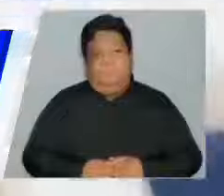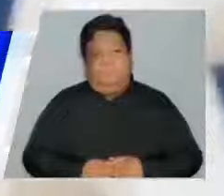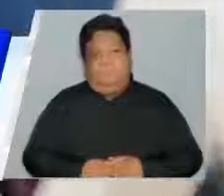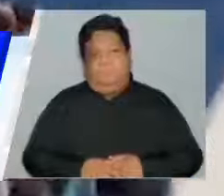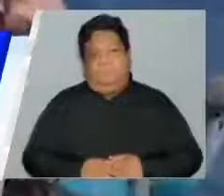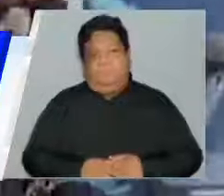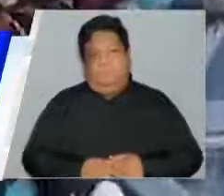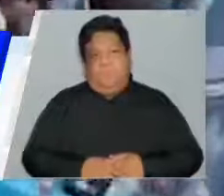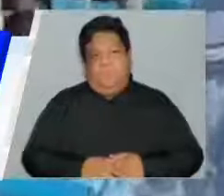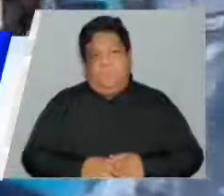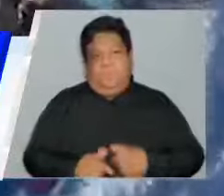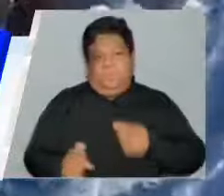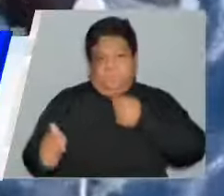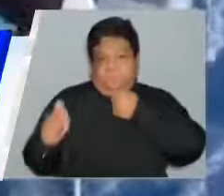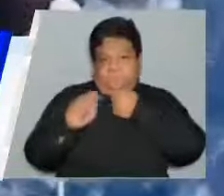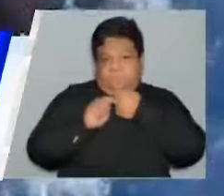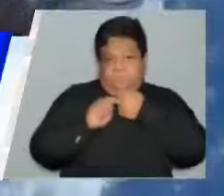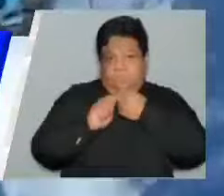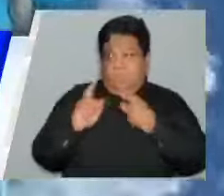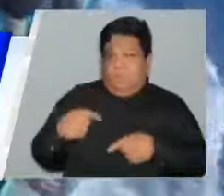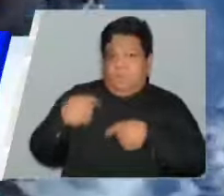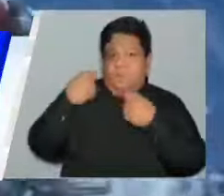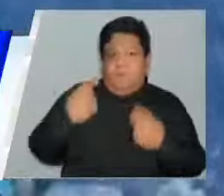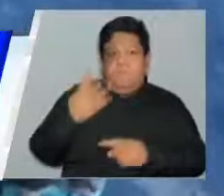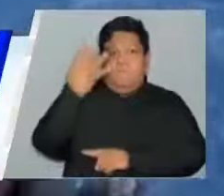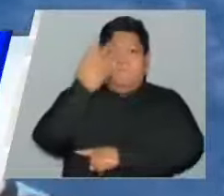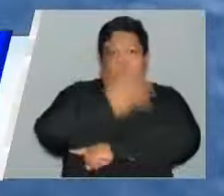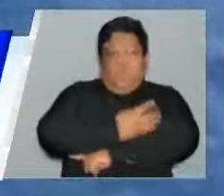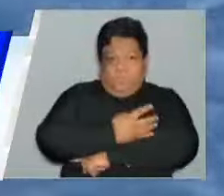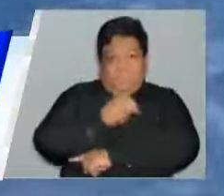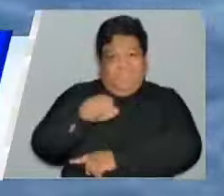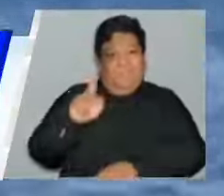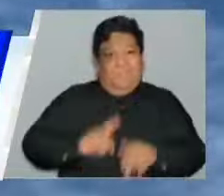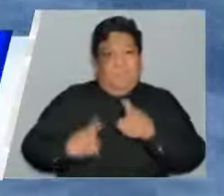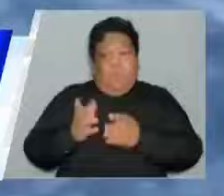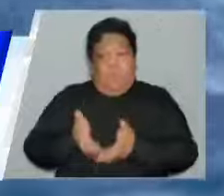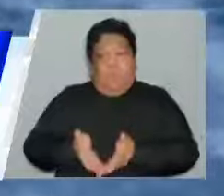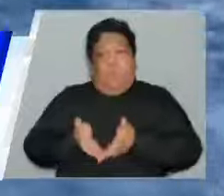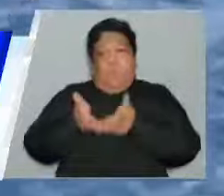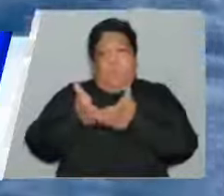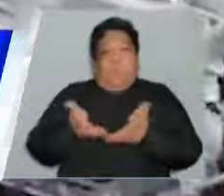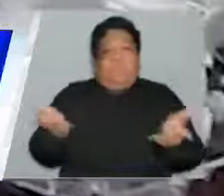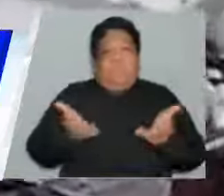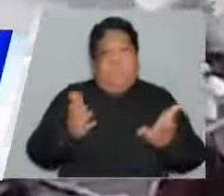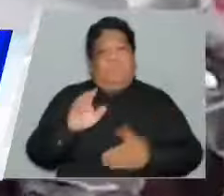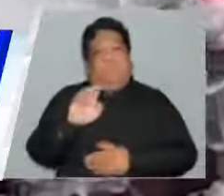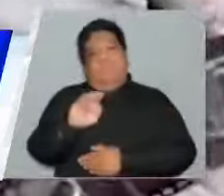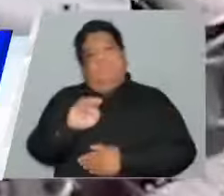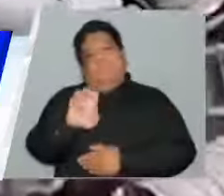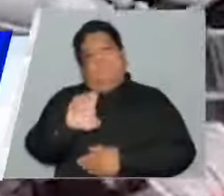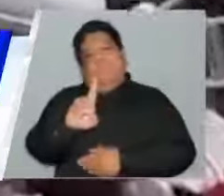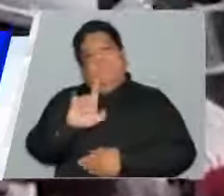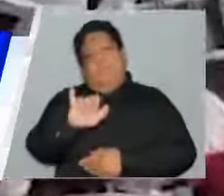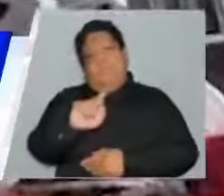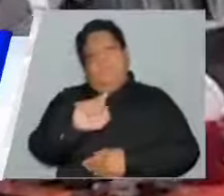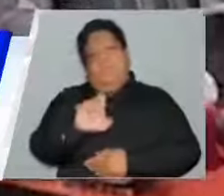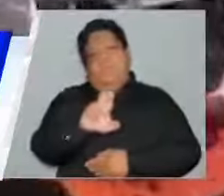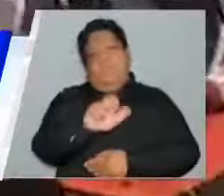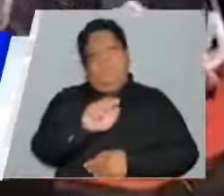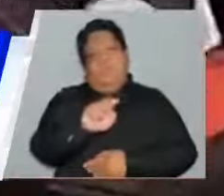Apat na araw na palang palutang-lutang ang mga taong ito sa gitna ng Mediterranean Sea. Nang matagpuan sila ng barkong sakay ang ilang